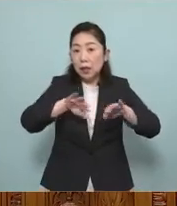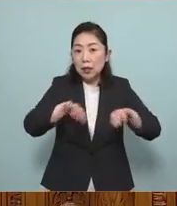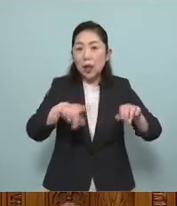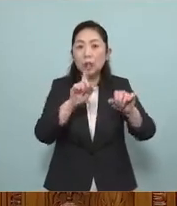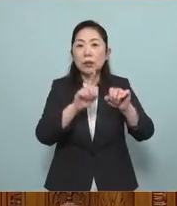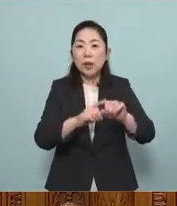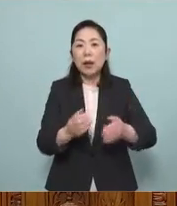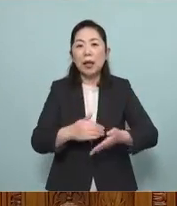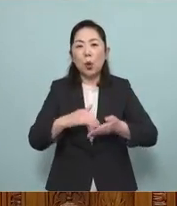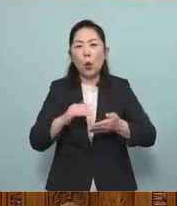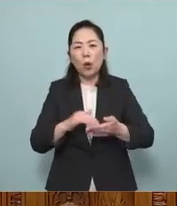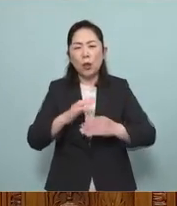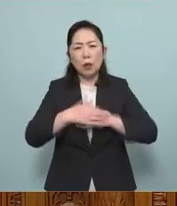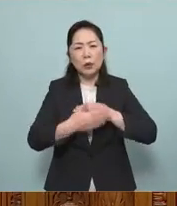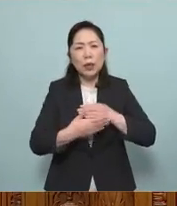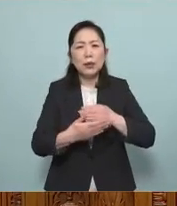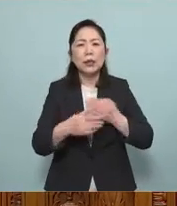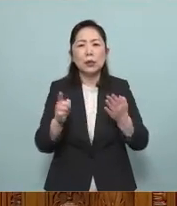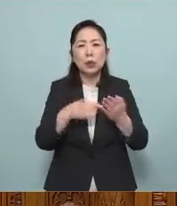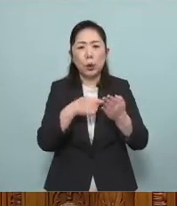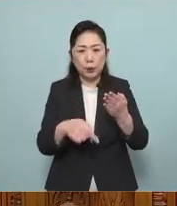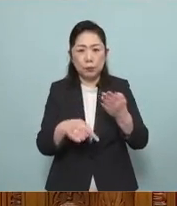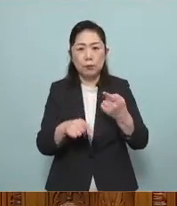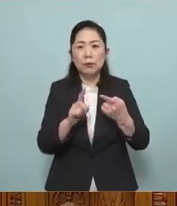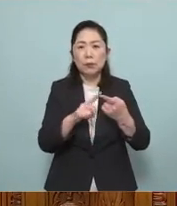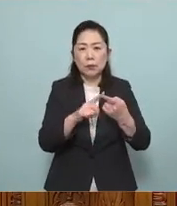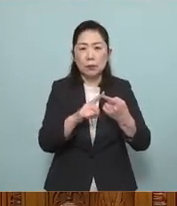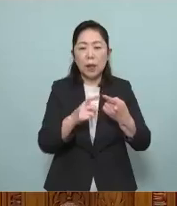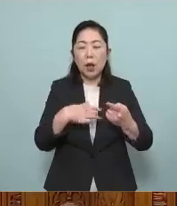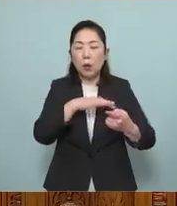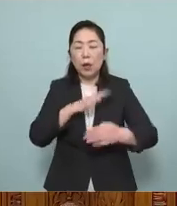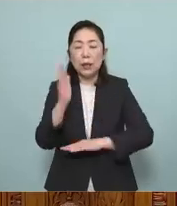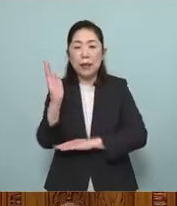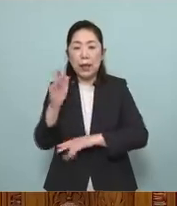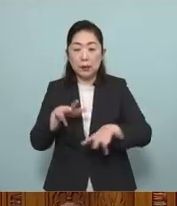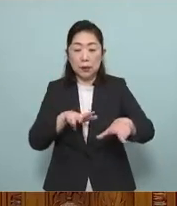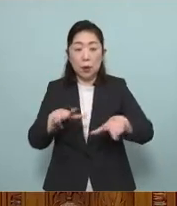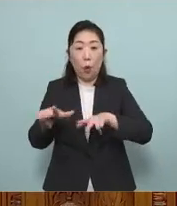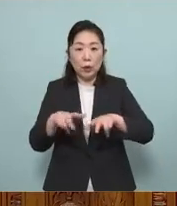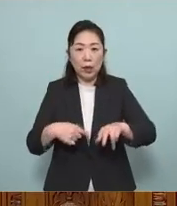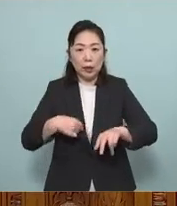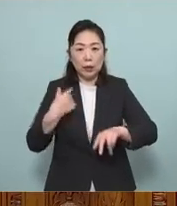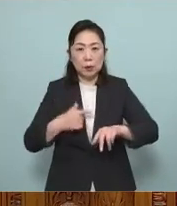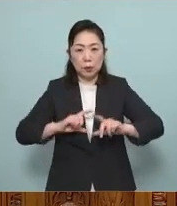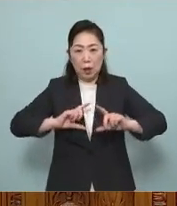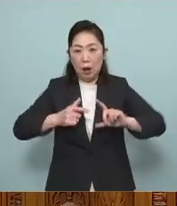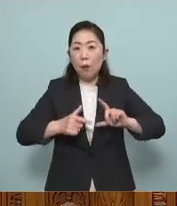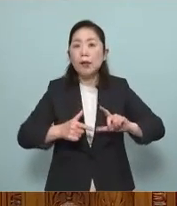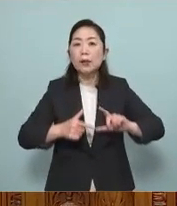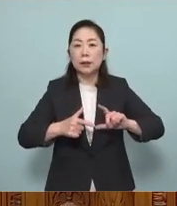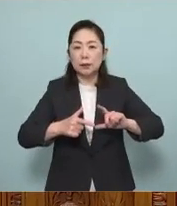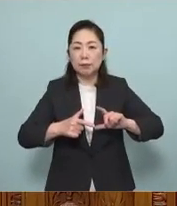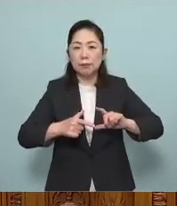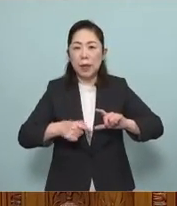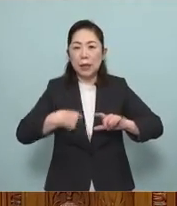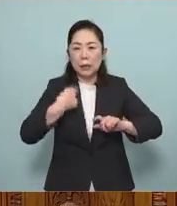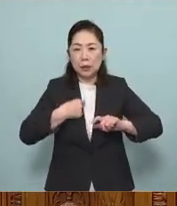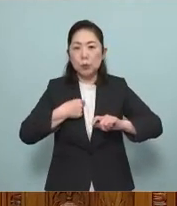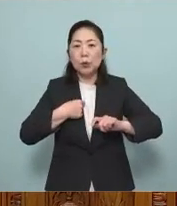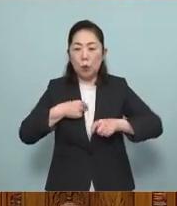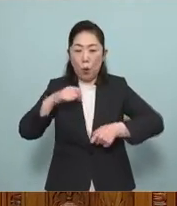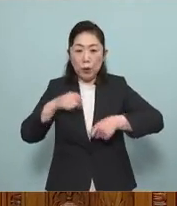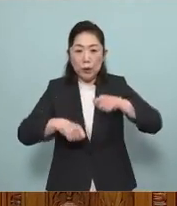統計の不適切処理はもとより、我々政治、行政が自らを改革し、律していくことが求